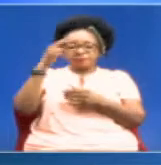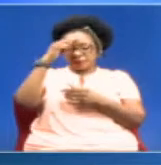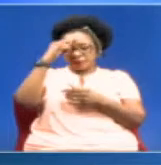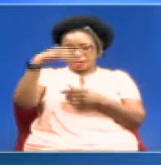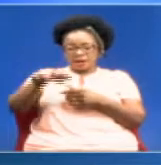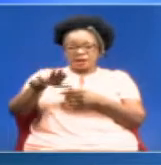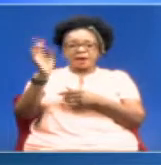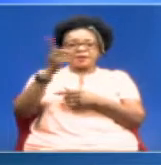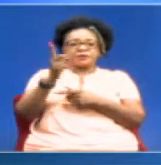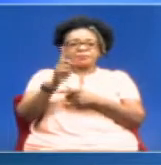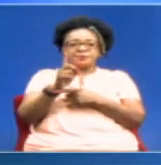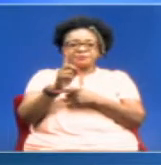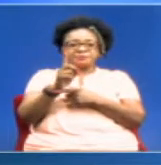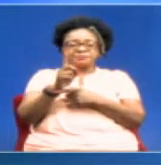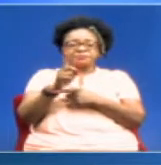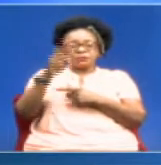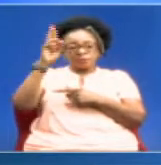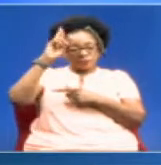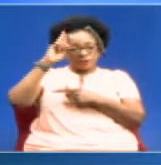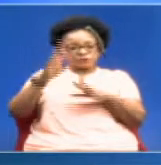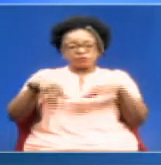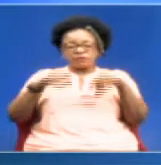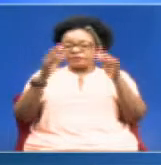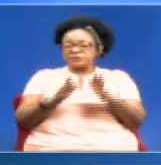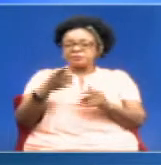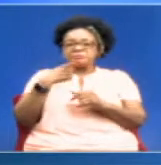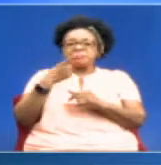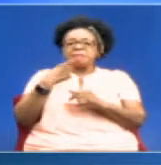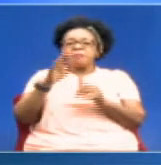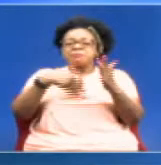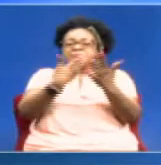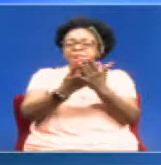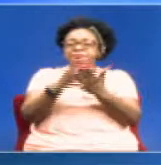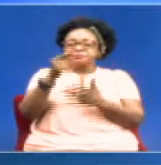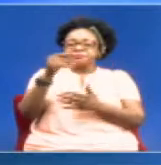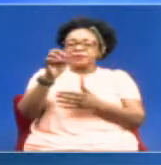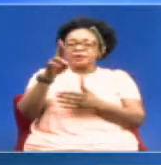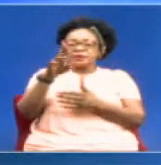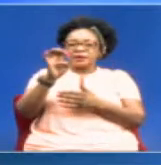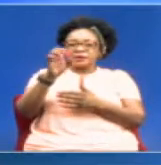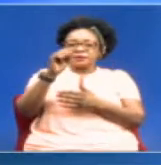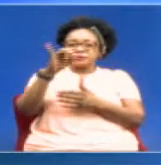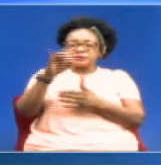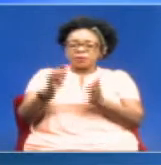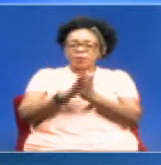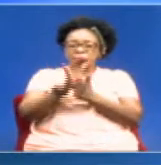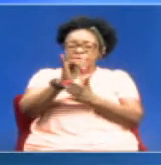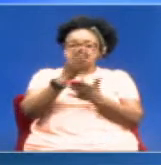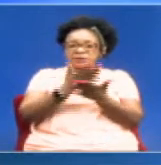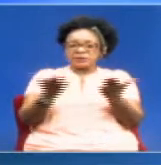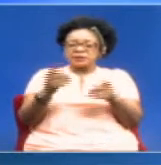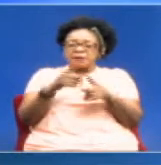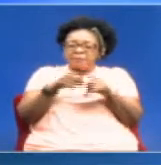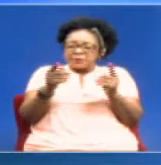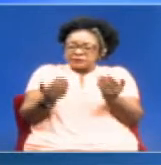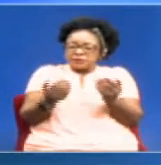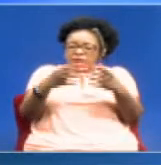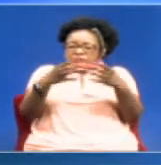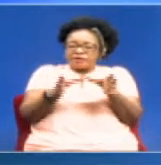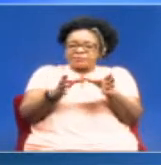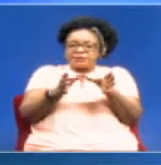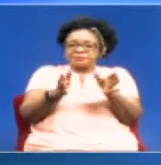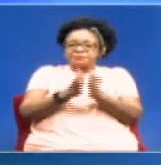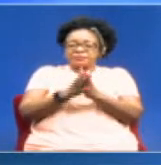ya Nairobi. Maafisa wa polisi walidai kumkamata Teresia Wanjiru na bidhaa hizo haramu, lakini sasa familia yake na